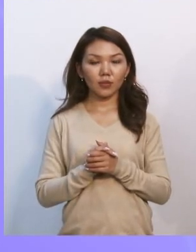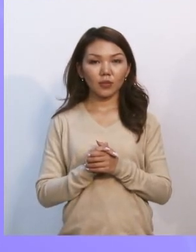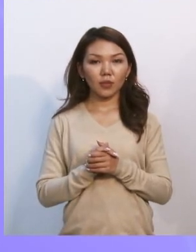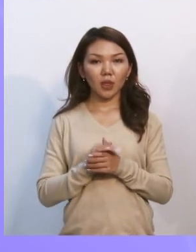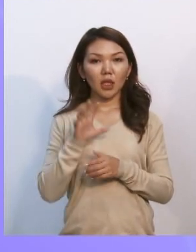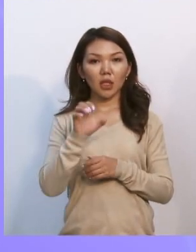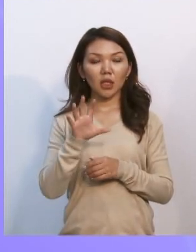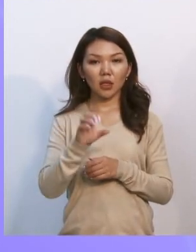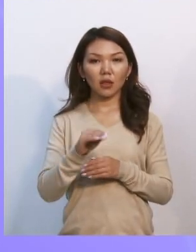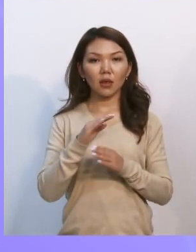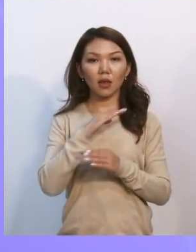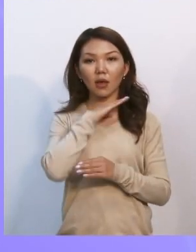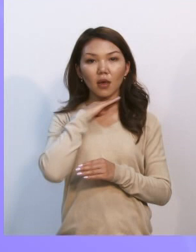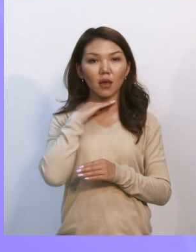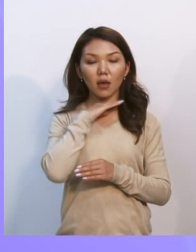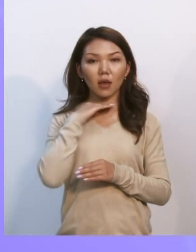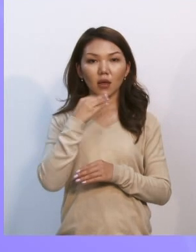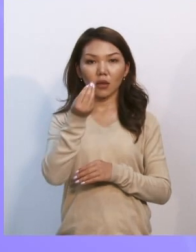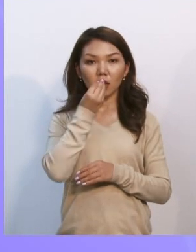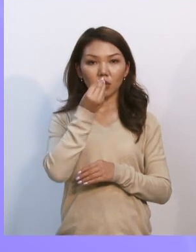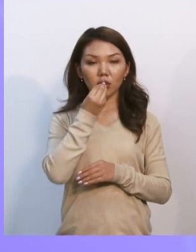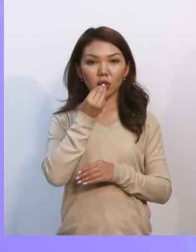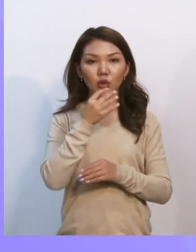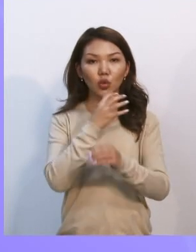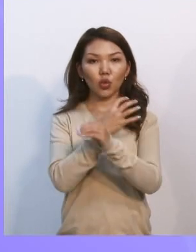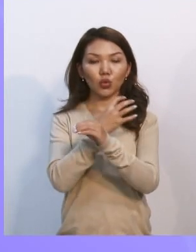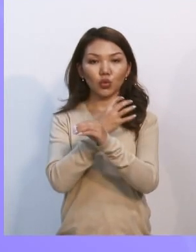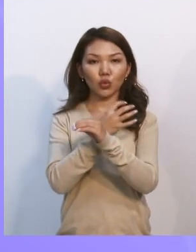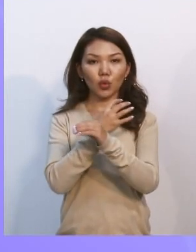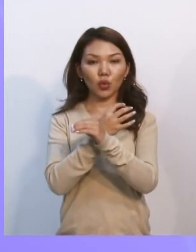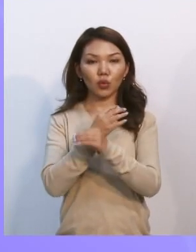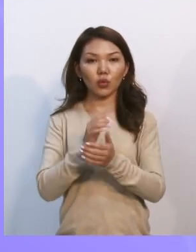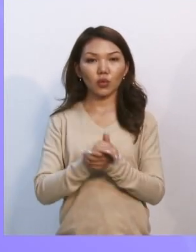Ит эт жейт. Сөөк кемирет.